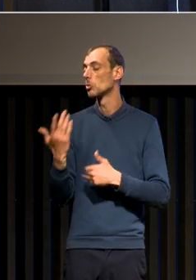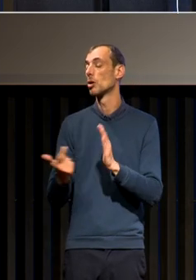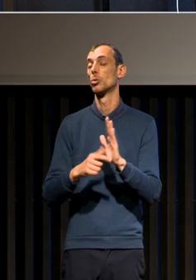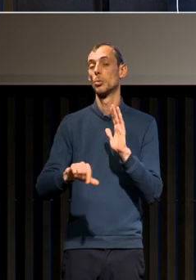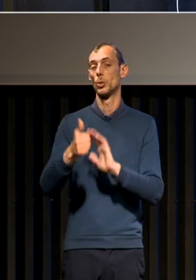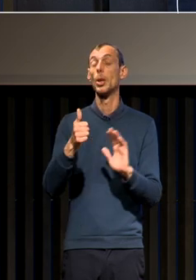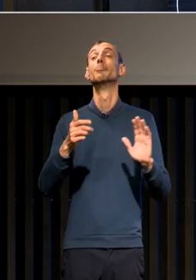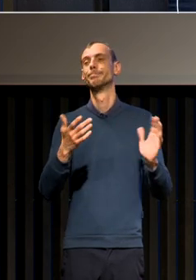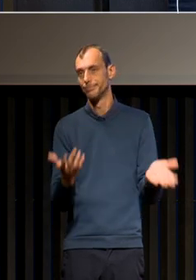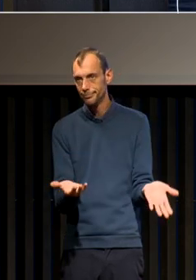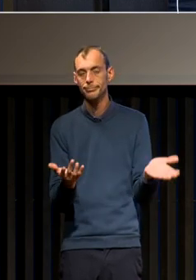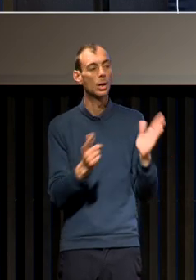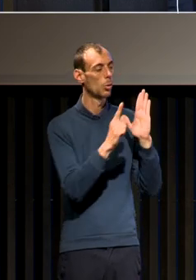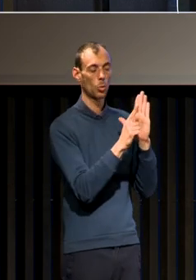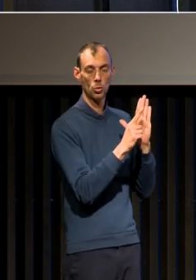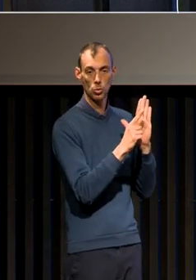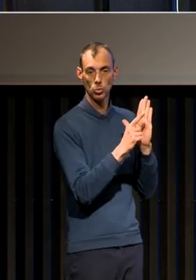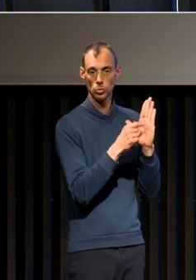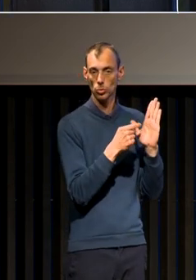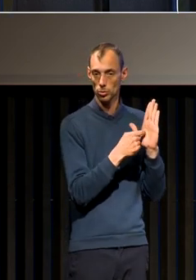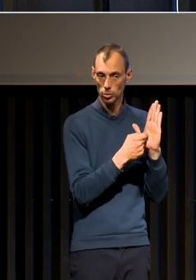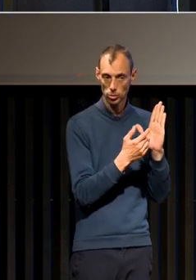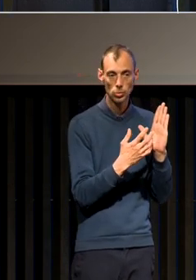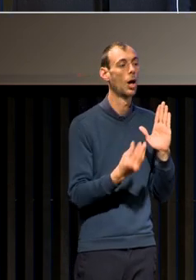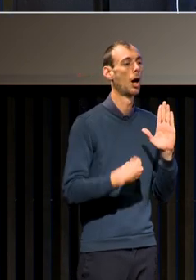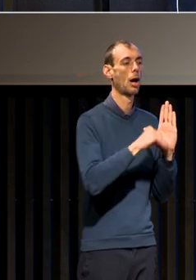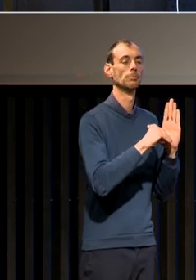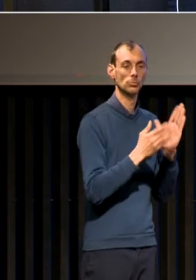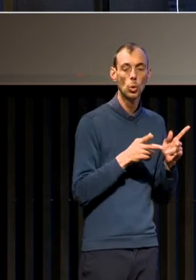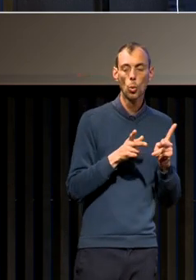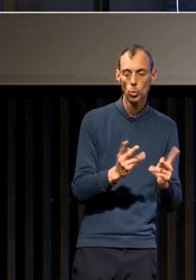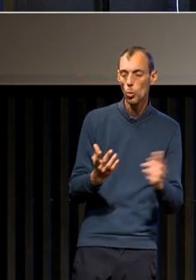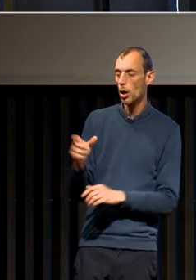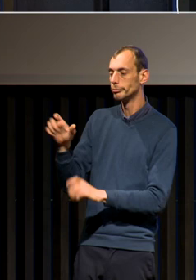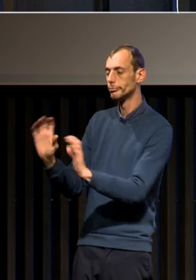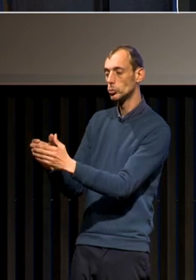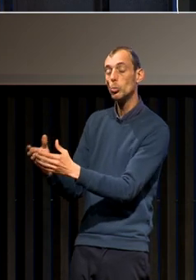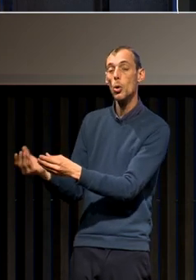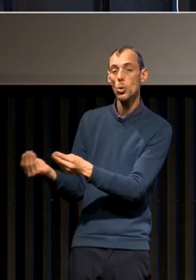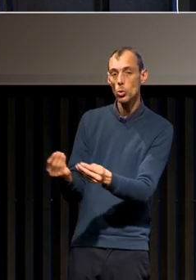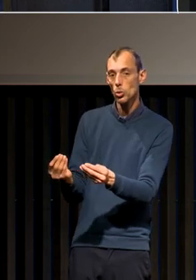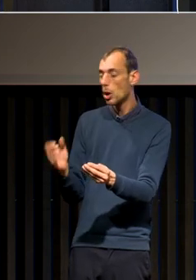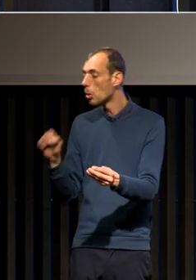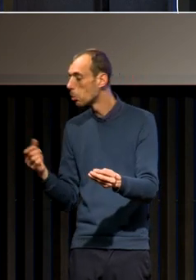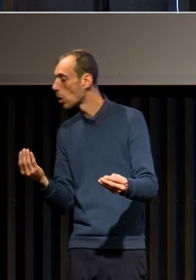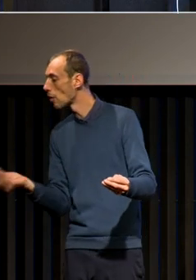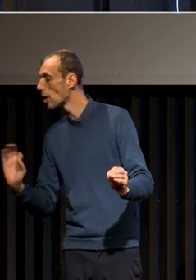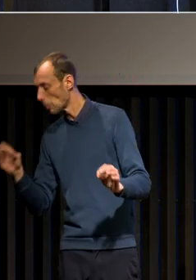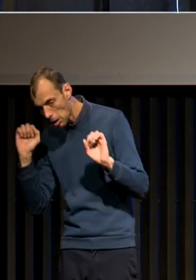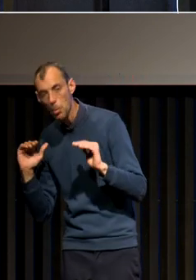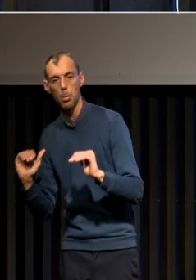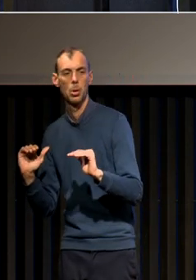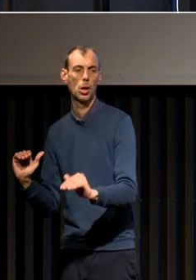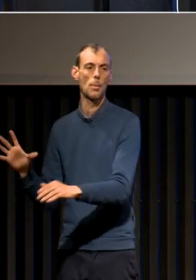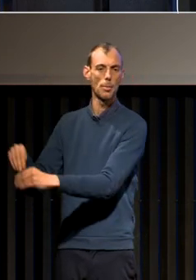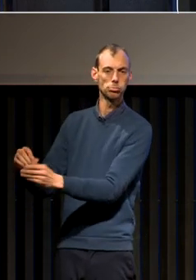alors, la loi a autorisé les donneurs sans enfants à donner. Mais par contre, ils nous